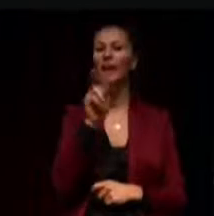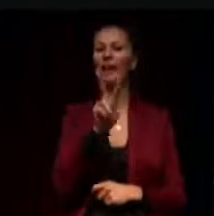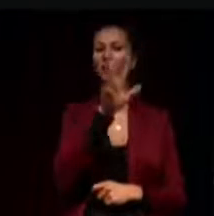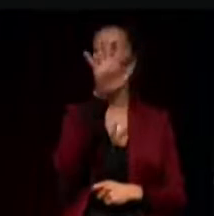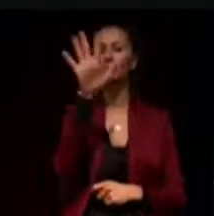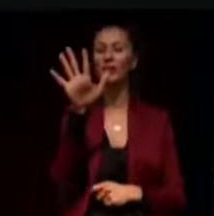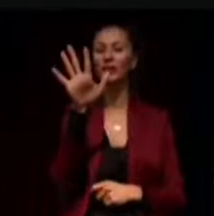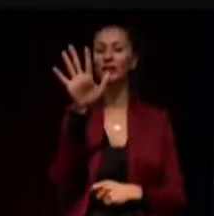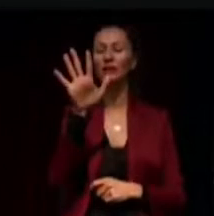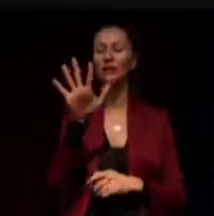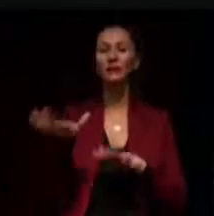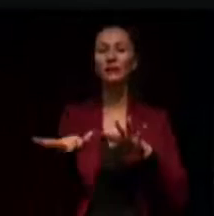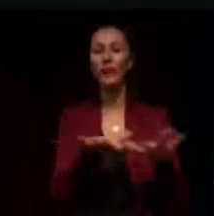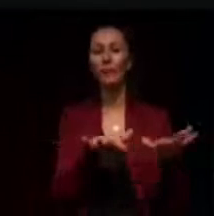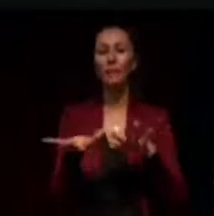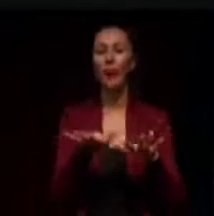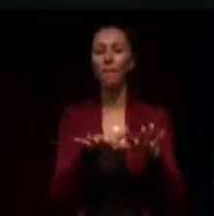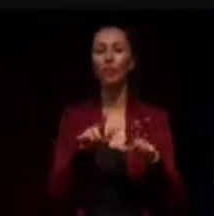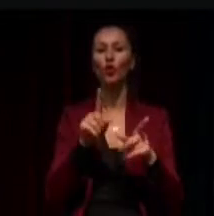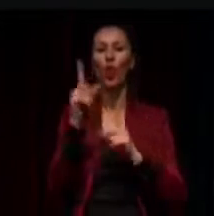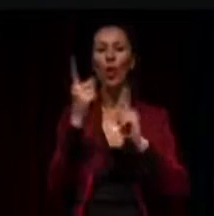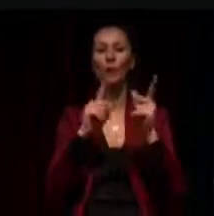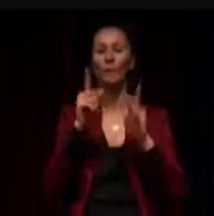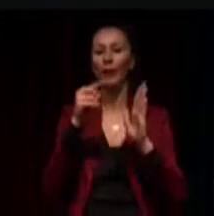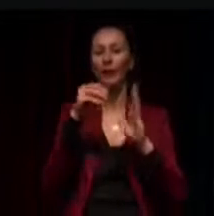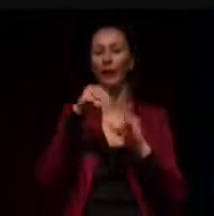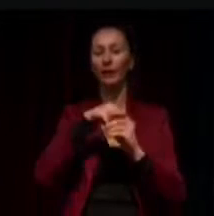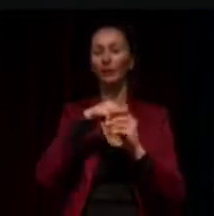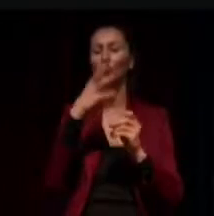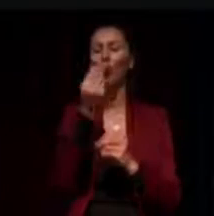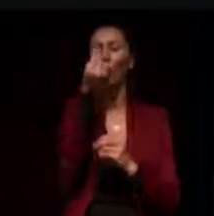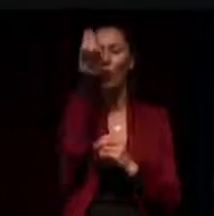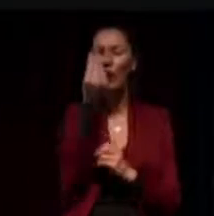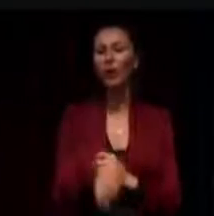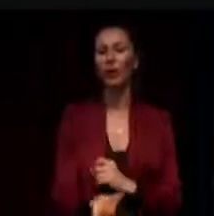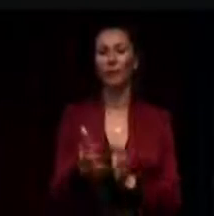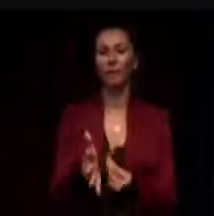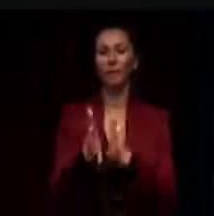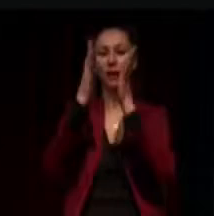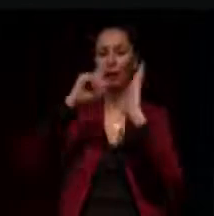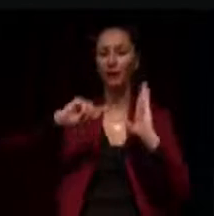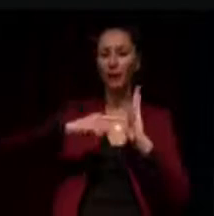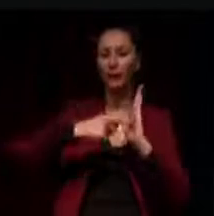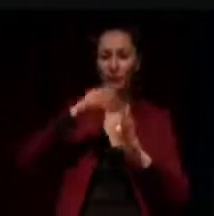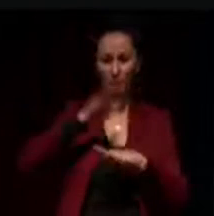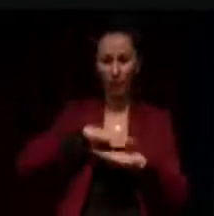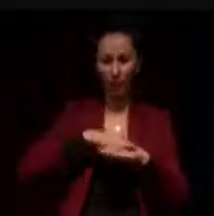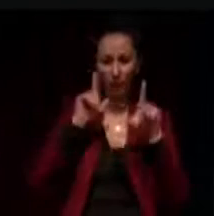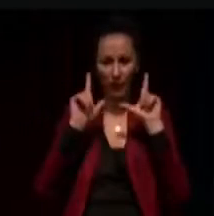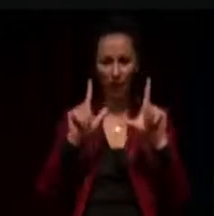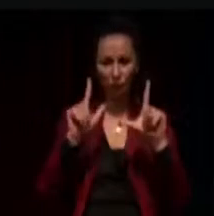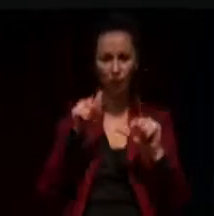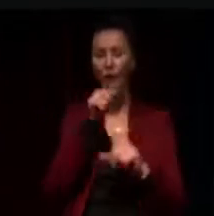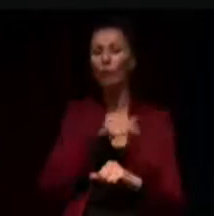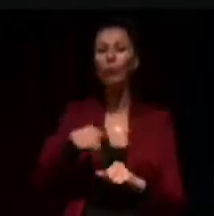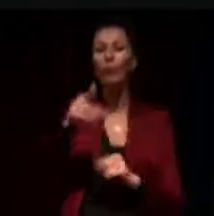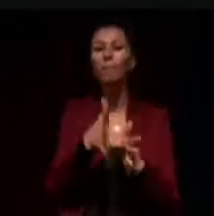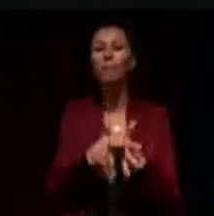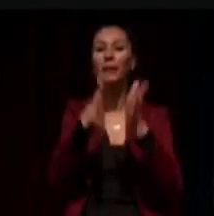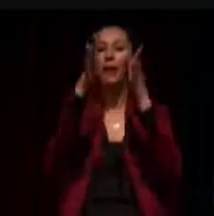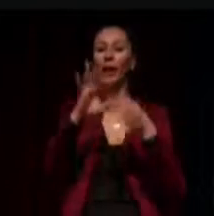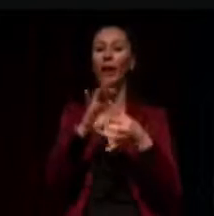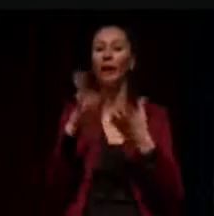deprem yönetmenliği 2000 yılına çok iyi bir şekilde bina tespitlerini yapmamız gerekiyor. Bu binalarla